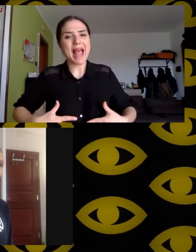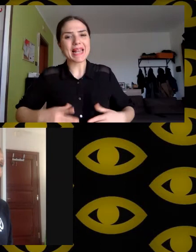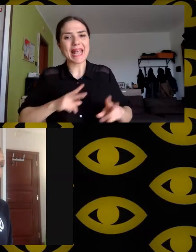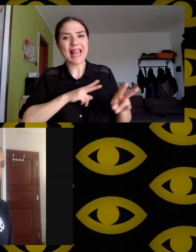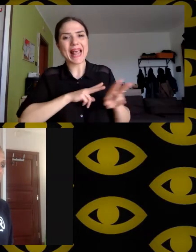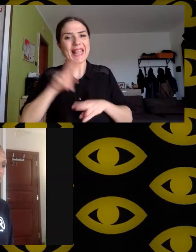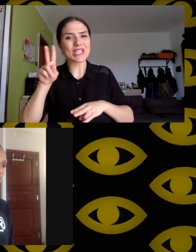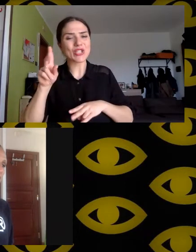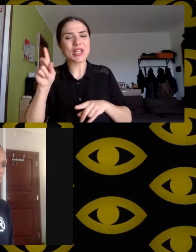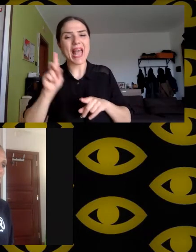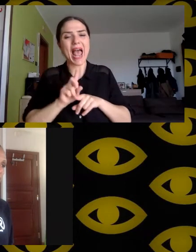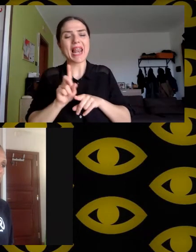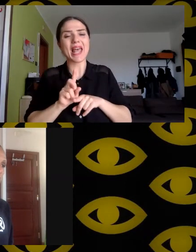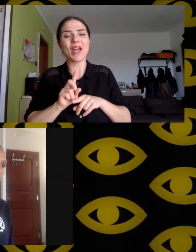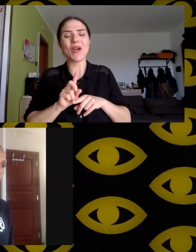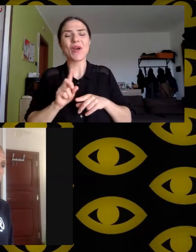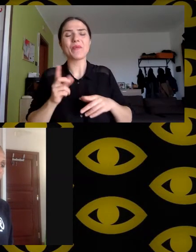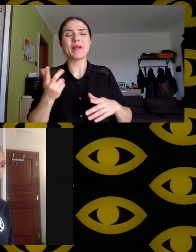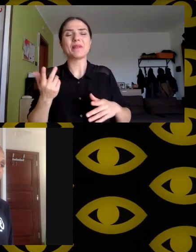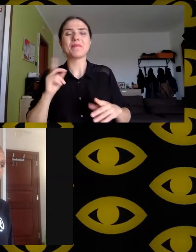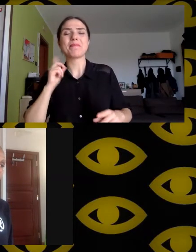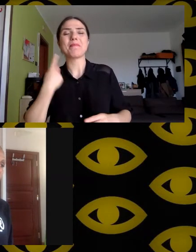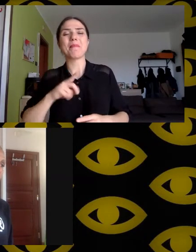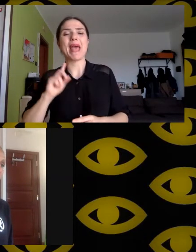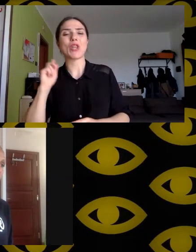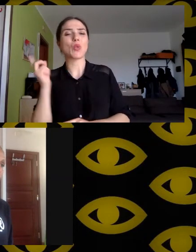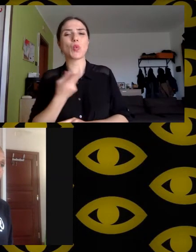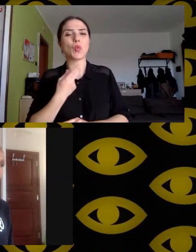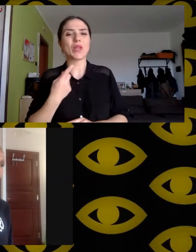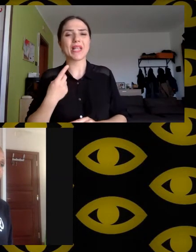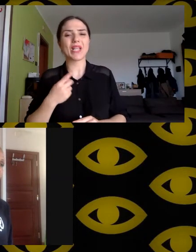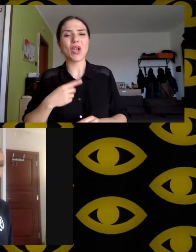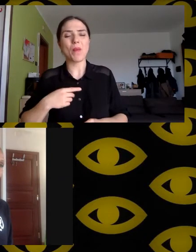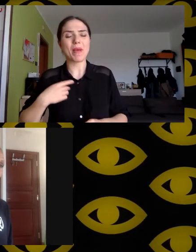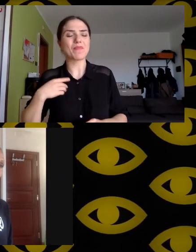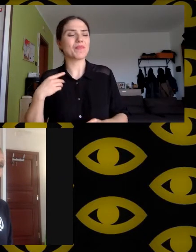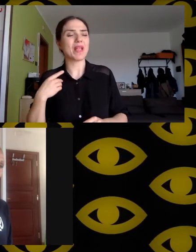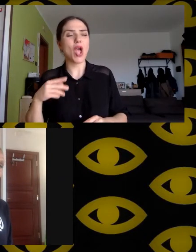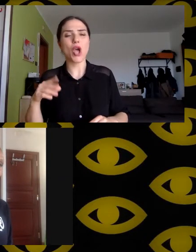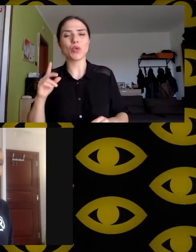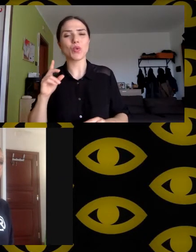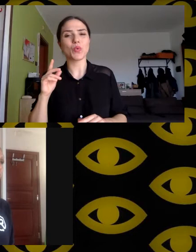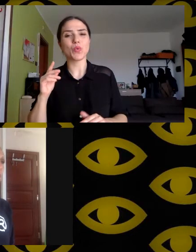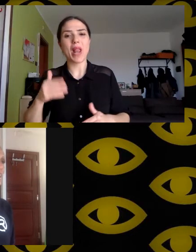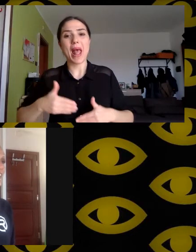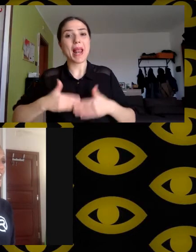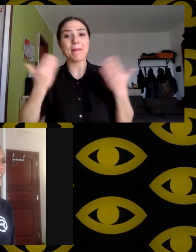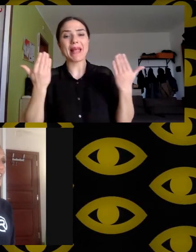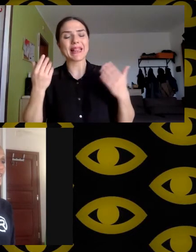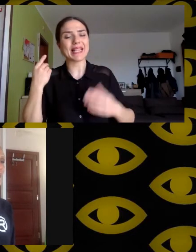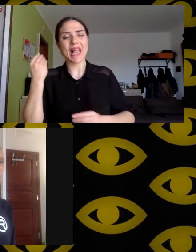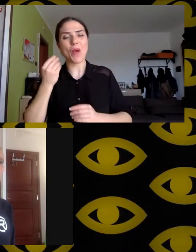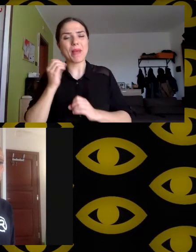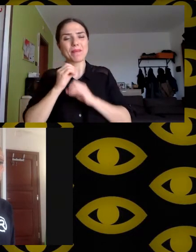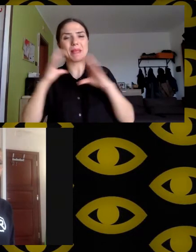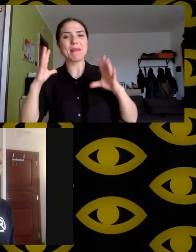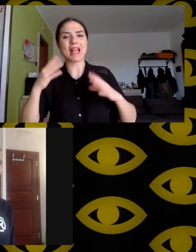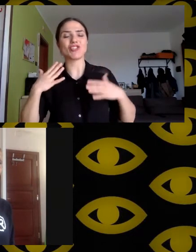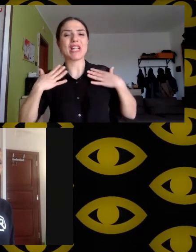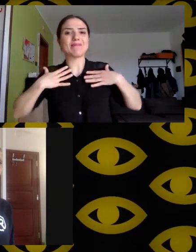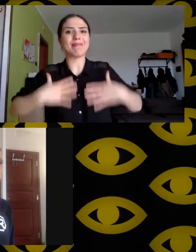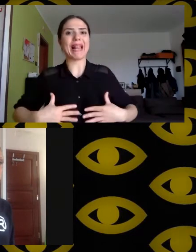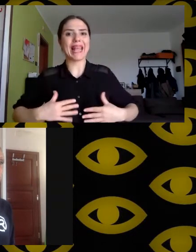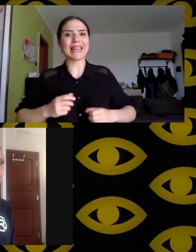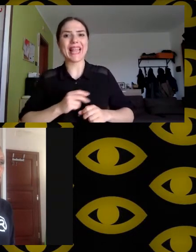le mattine, svegliarsi, indossare questa maglia e affrontare la giornata. Non potete immaginare quanta carica vi darebbe in